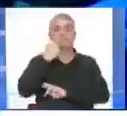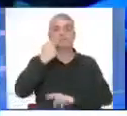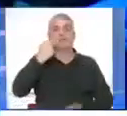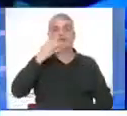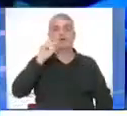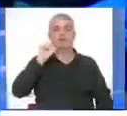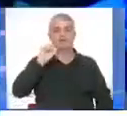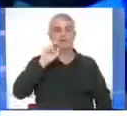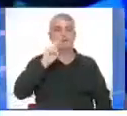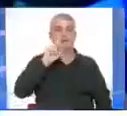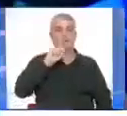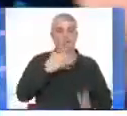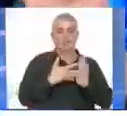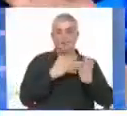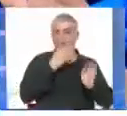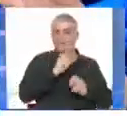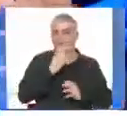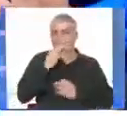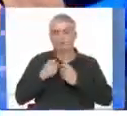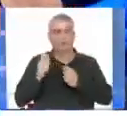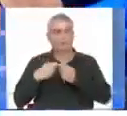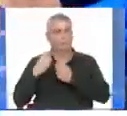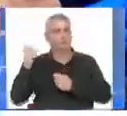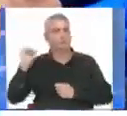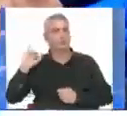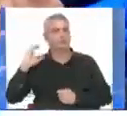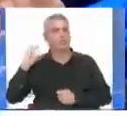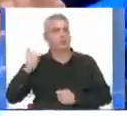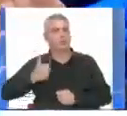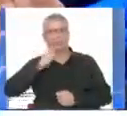קליין לחקירה, אבל לא שואלים אותה על יוסי כהן.